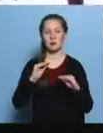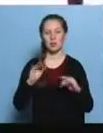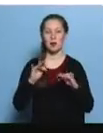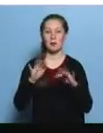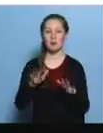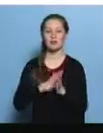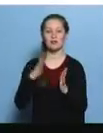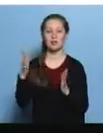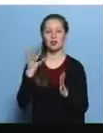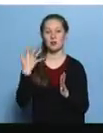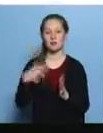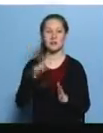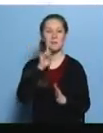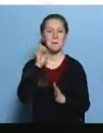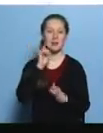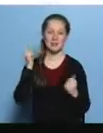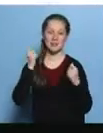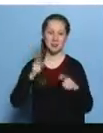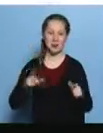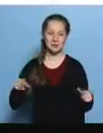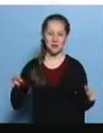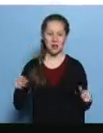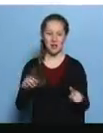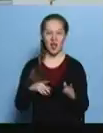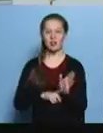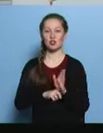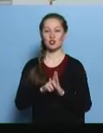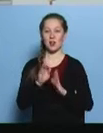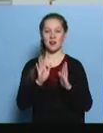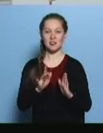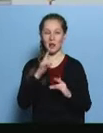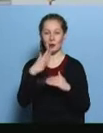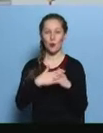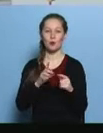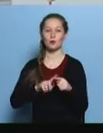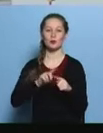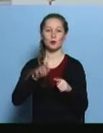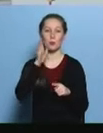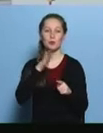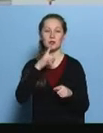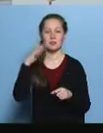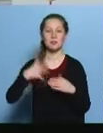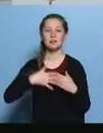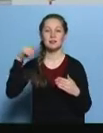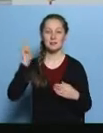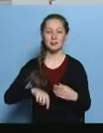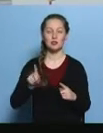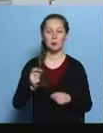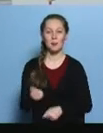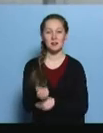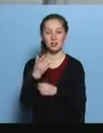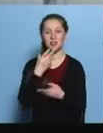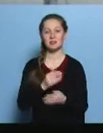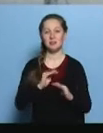свыше 450 молодых спортсменов. Новый сезон только начинается. Впереди большие и очень важные старты. И чтобы поддержать своих воспитанников,